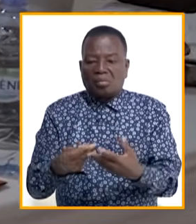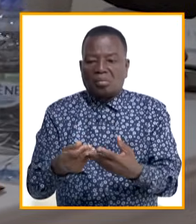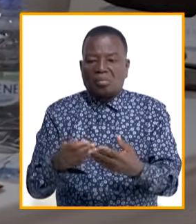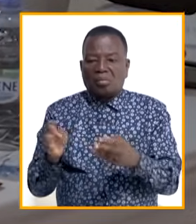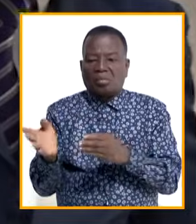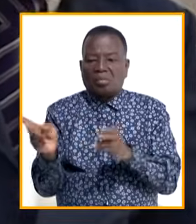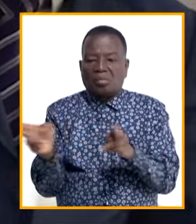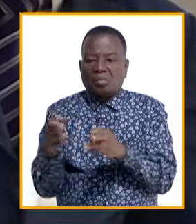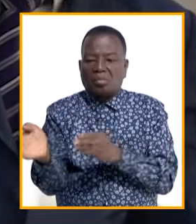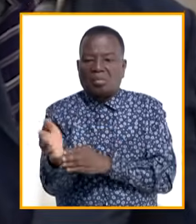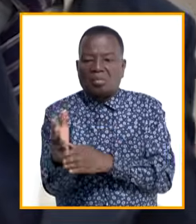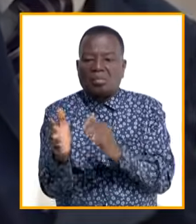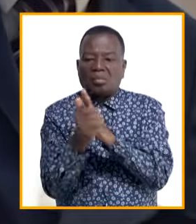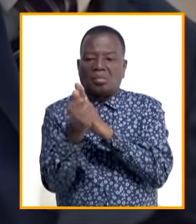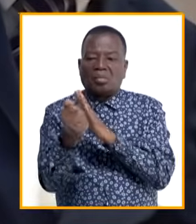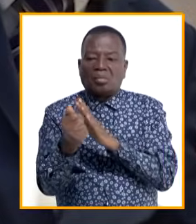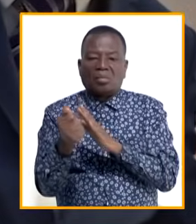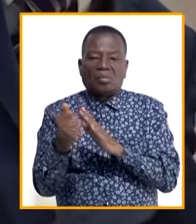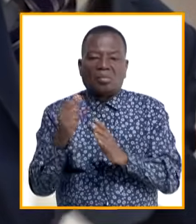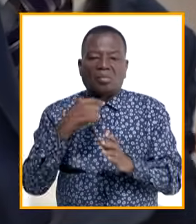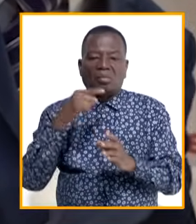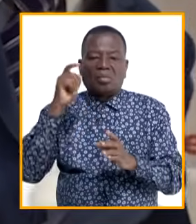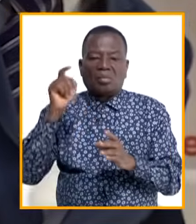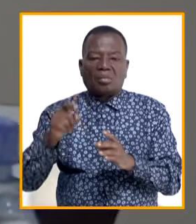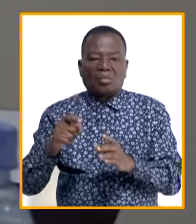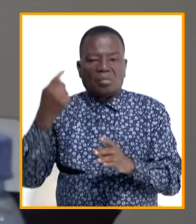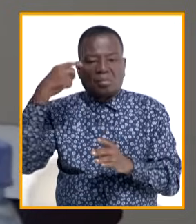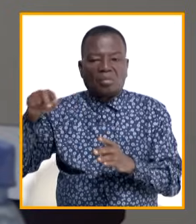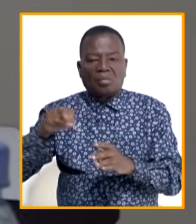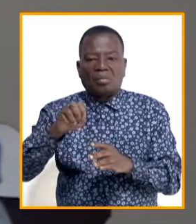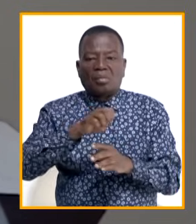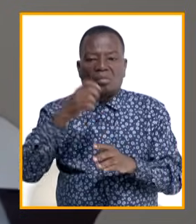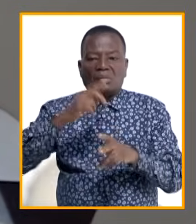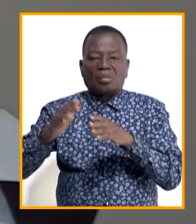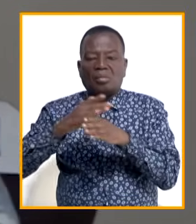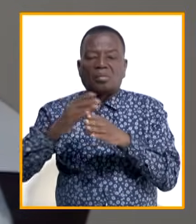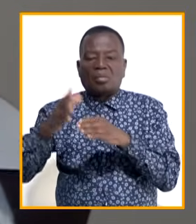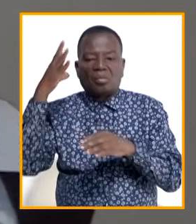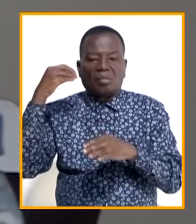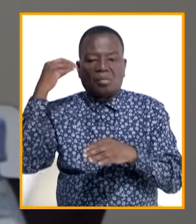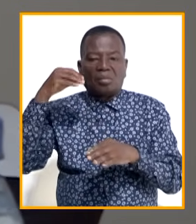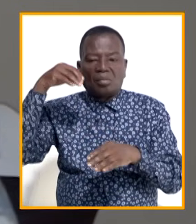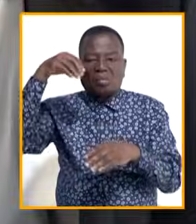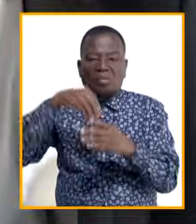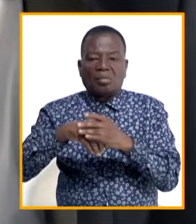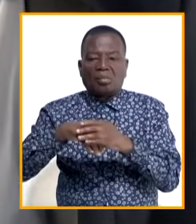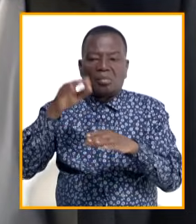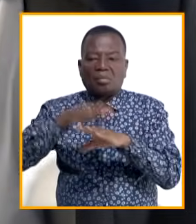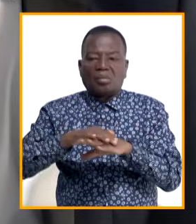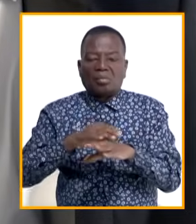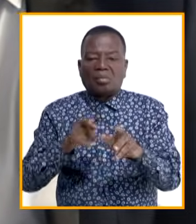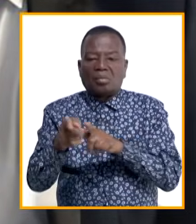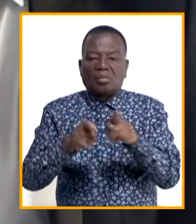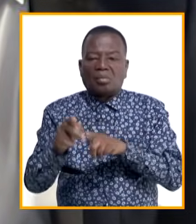qualité. Quant aux gestionnaires d'écloseries, il est question pour eux de partager Leurs expériences en matière de gestion des